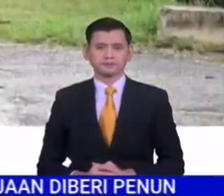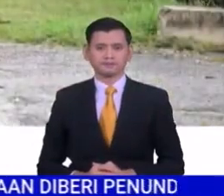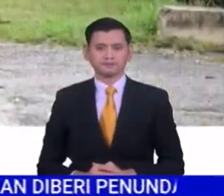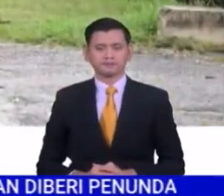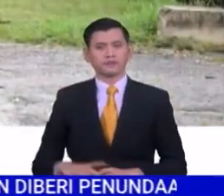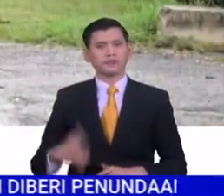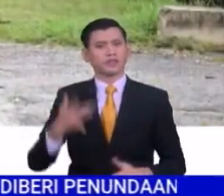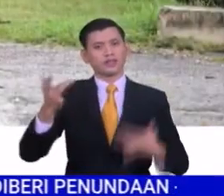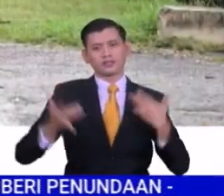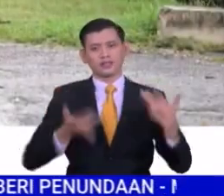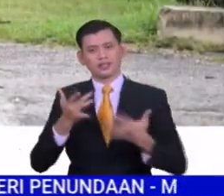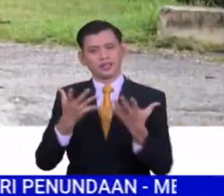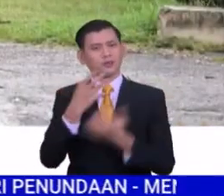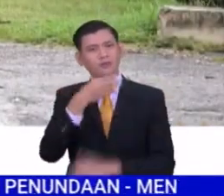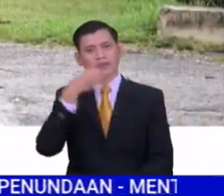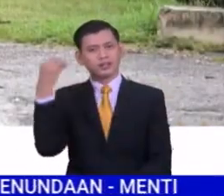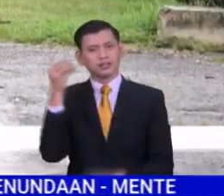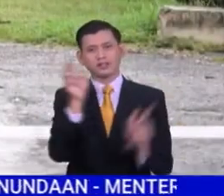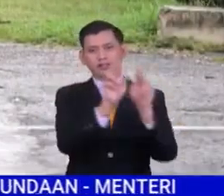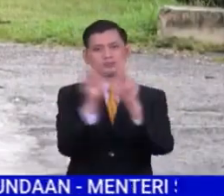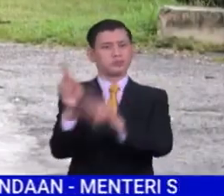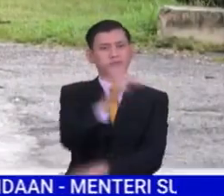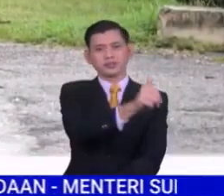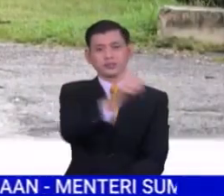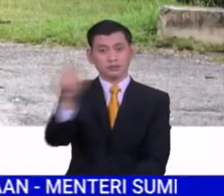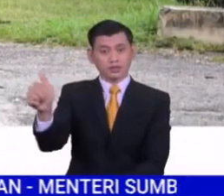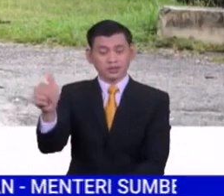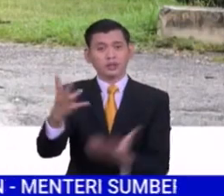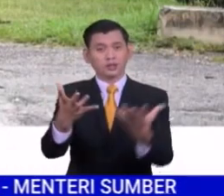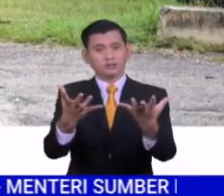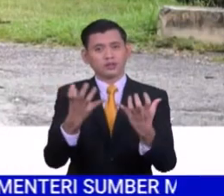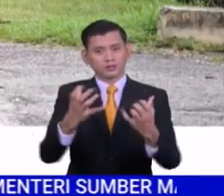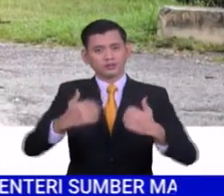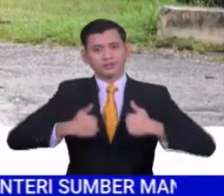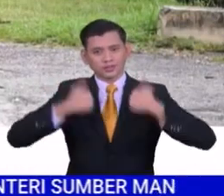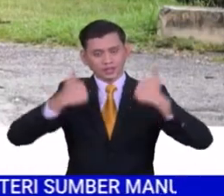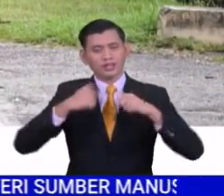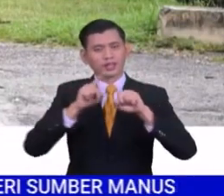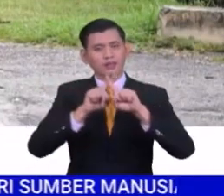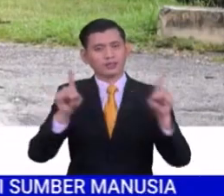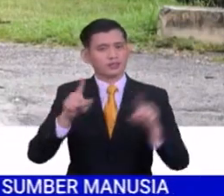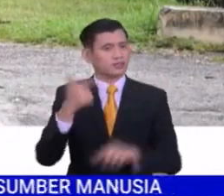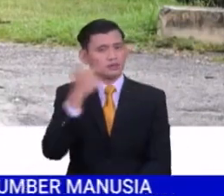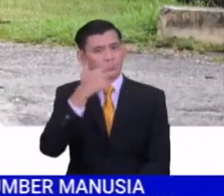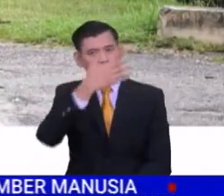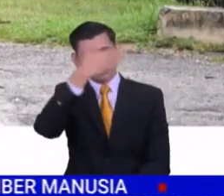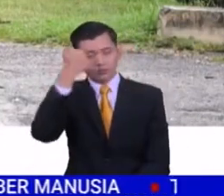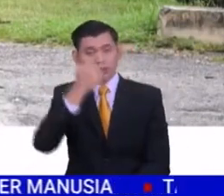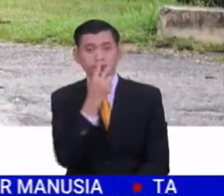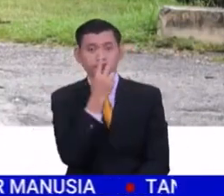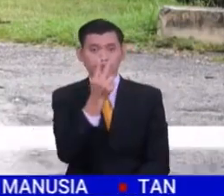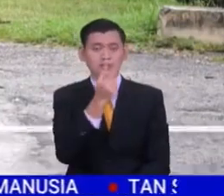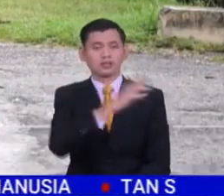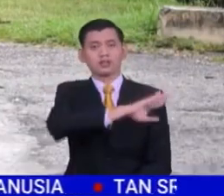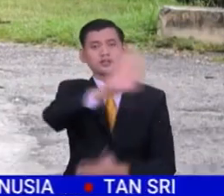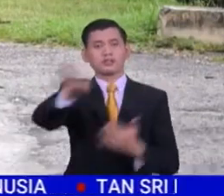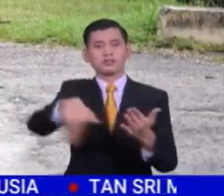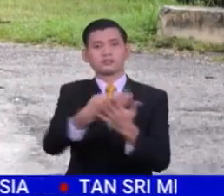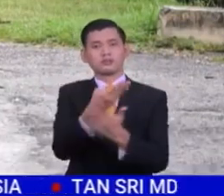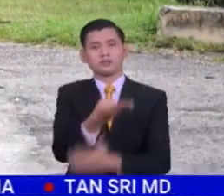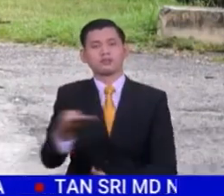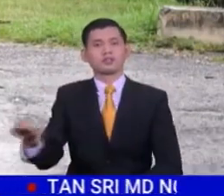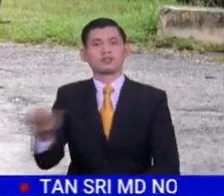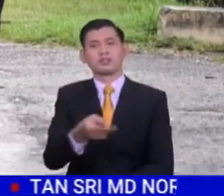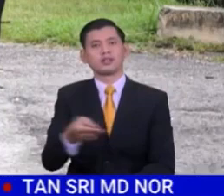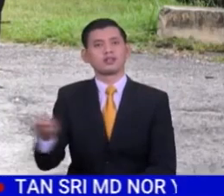Dalam keterujaan anda untuk pulang ke kampung halaman untuk menyambut Aidilfitri, jangan lupa untuk memastikan segala barangan dan harta benda